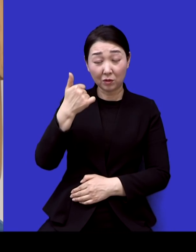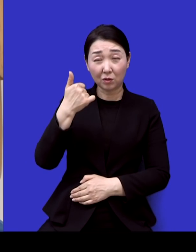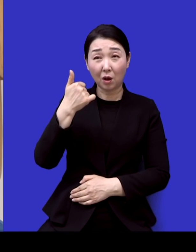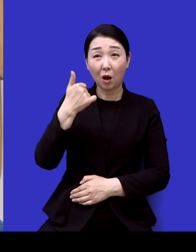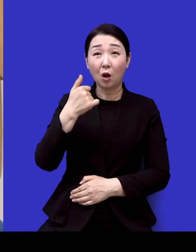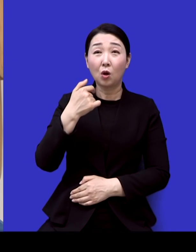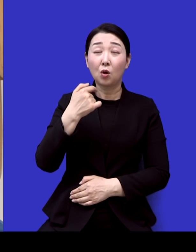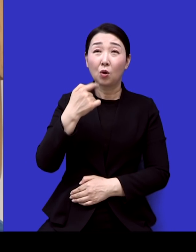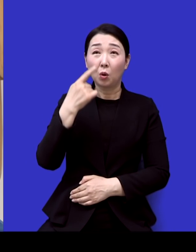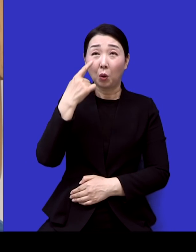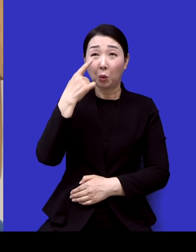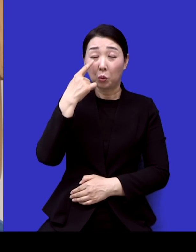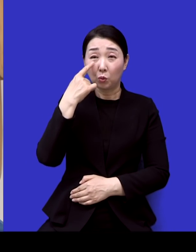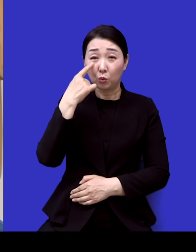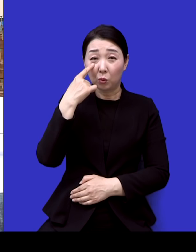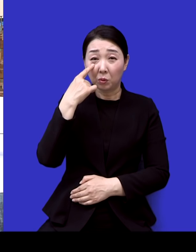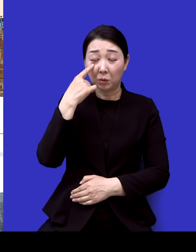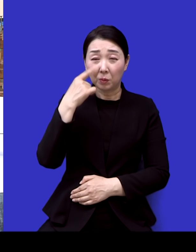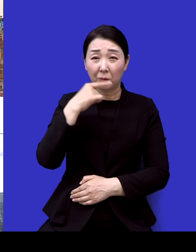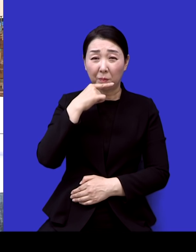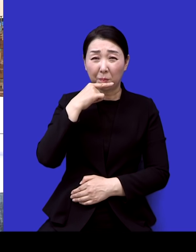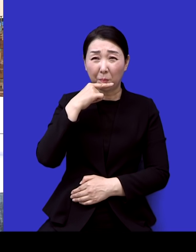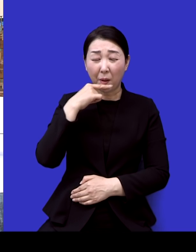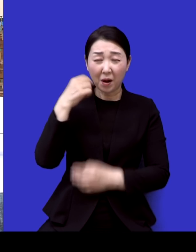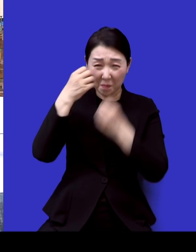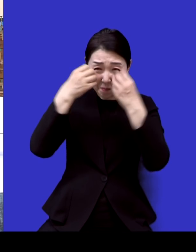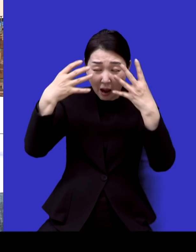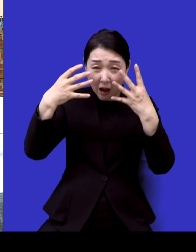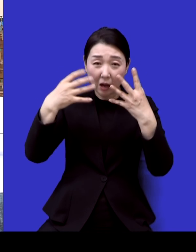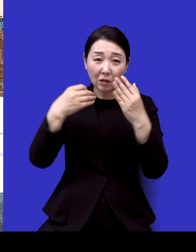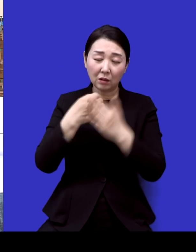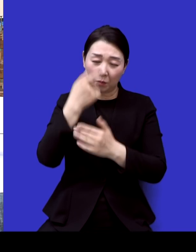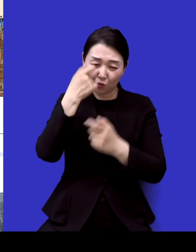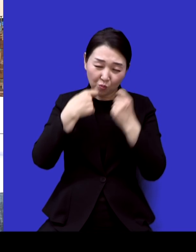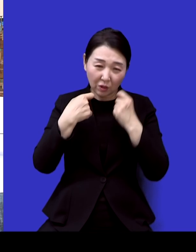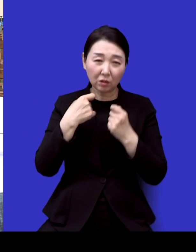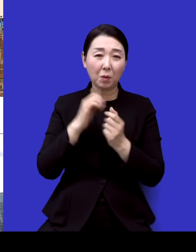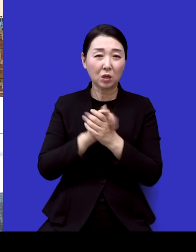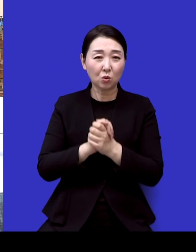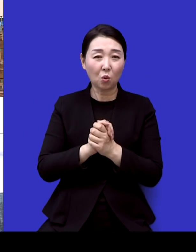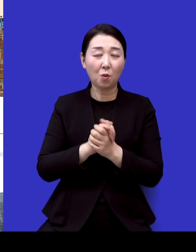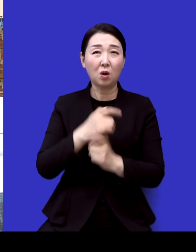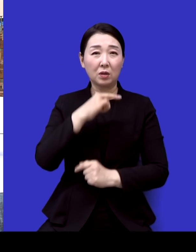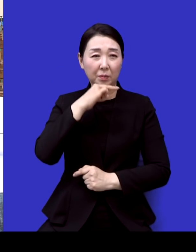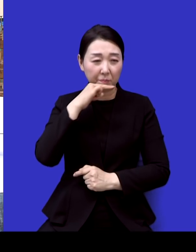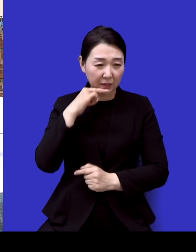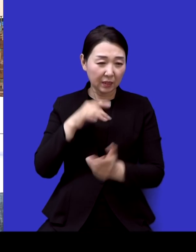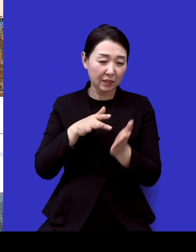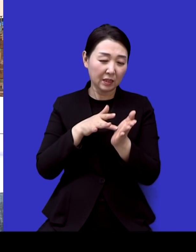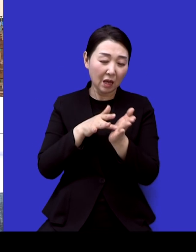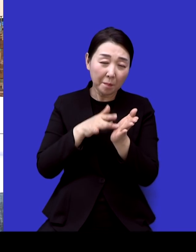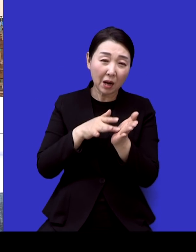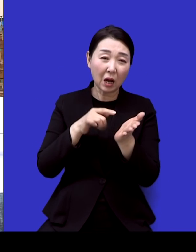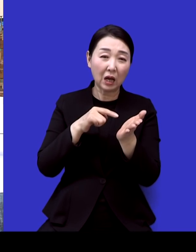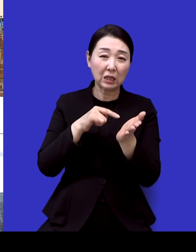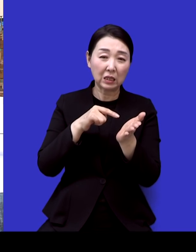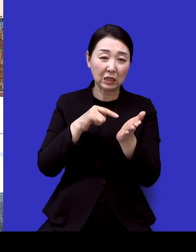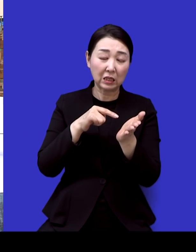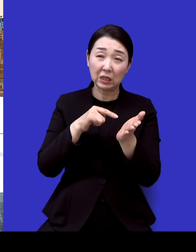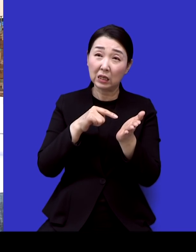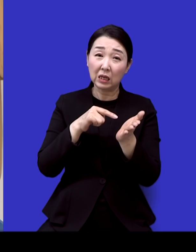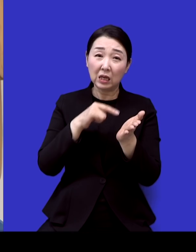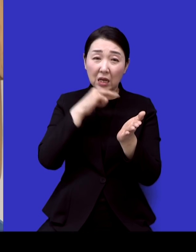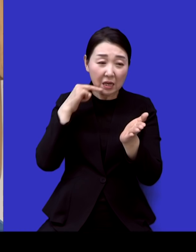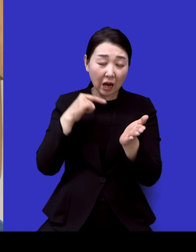빨갛게 충혈돼서 우시면서 하얀 와이셔츠에 뭐 핀지 빨간 약인지가 막 묻어서 오셔가지고 어머니한테